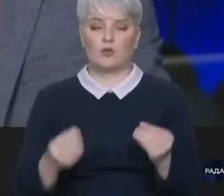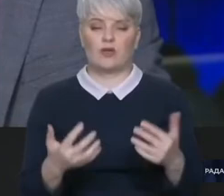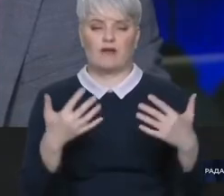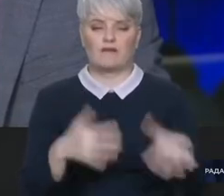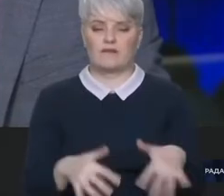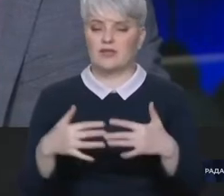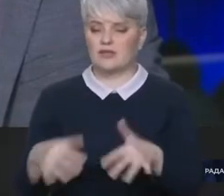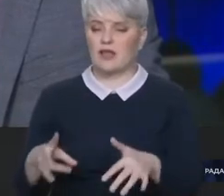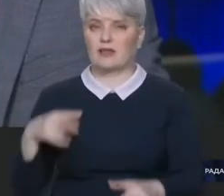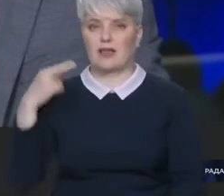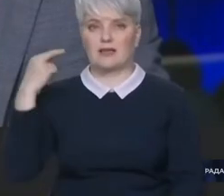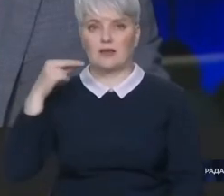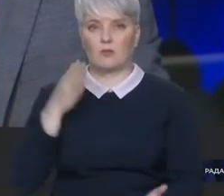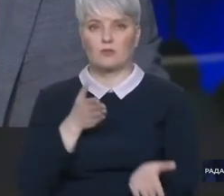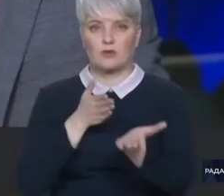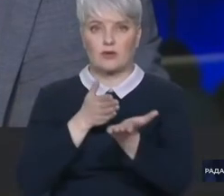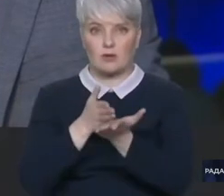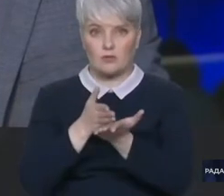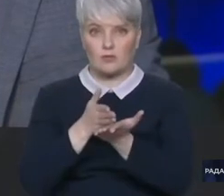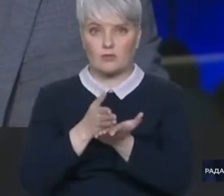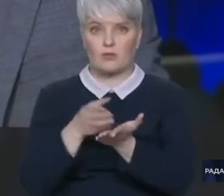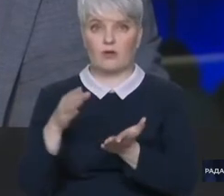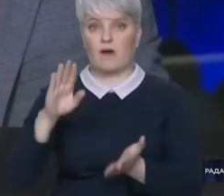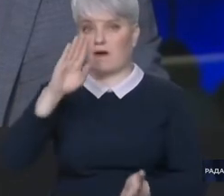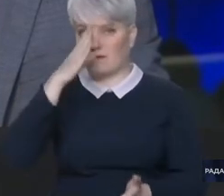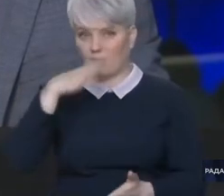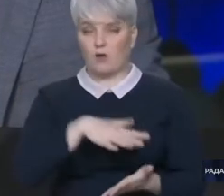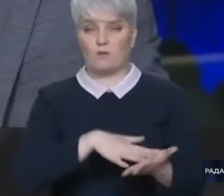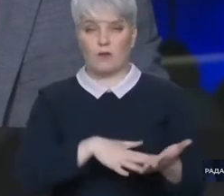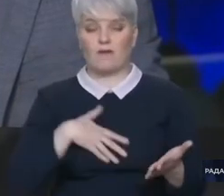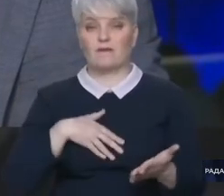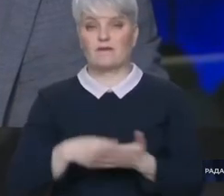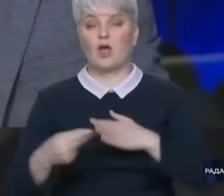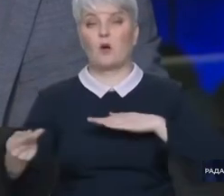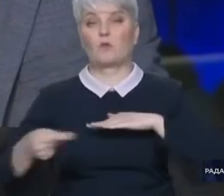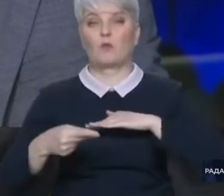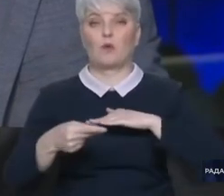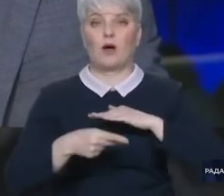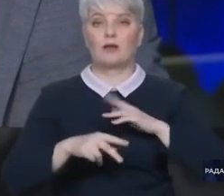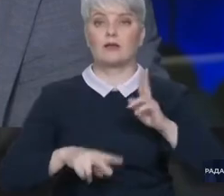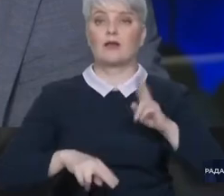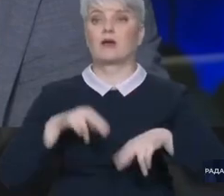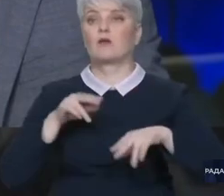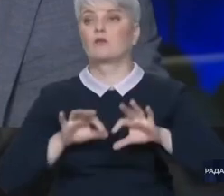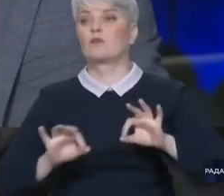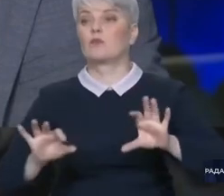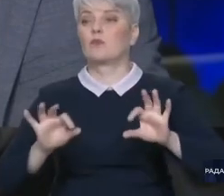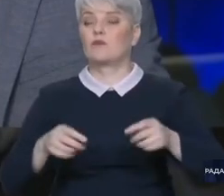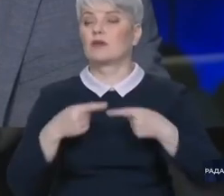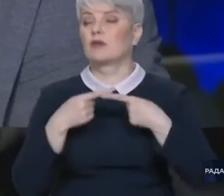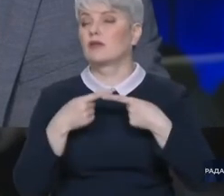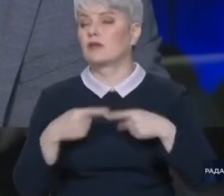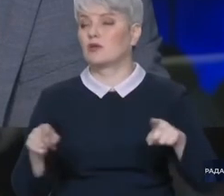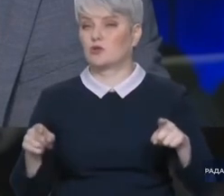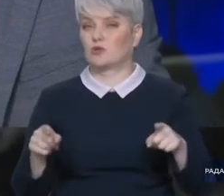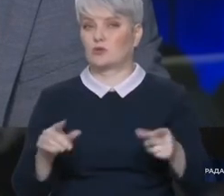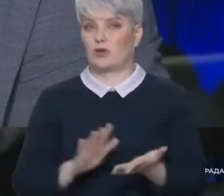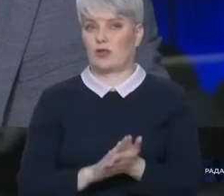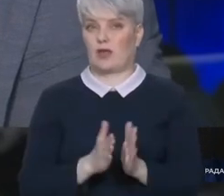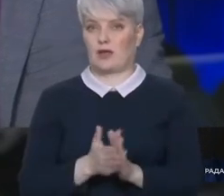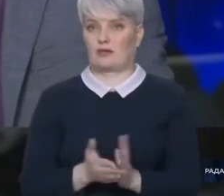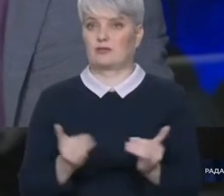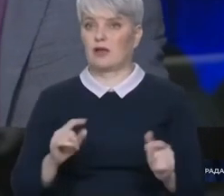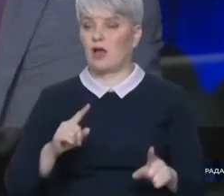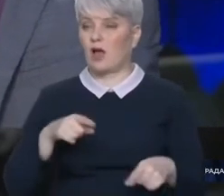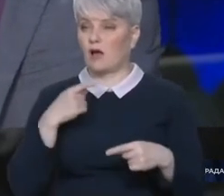на Запорізькому напрямку, вони продовжують в своїй пропаганді будувати якусь там зовсім іншу реальність. Я зараз